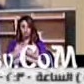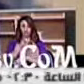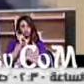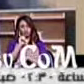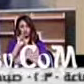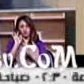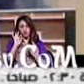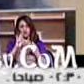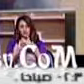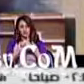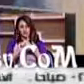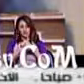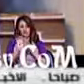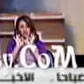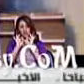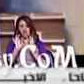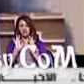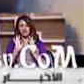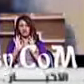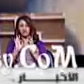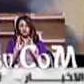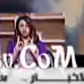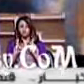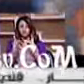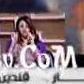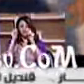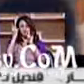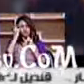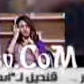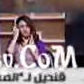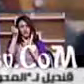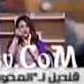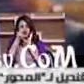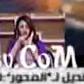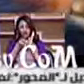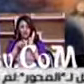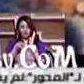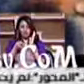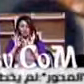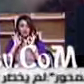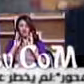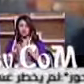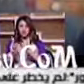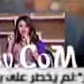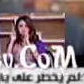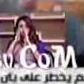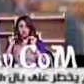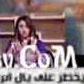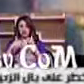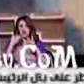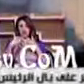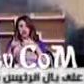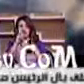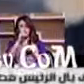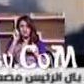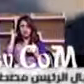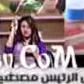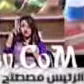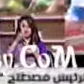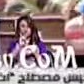ايد واحده تستخدم القلم والفكر والعقل ولا تستخدم الملتوف